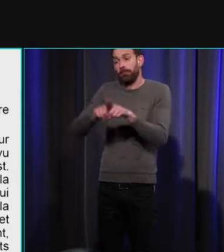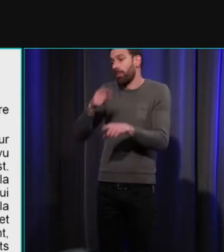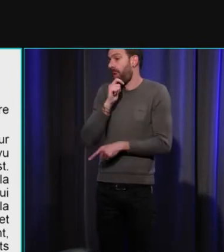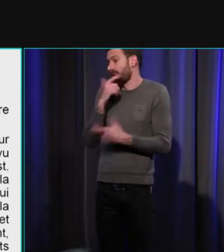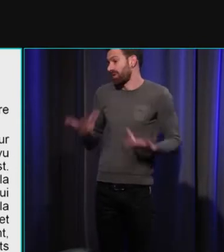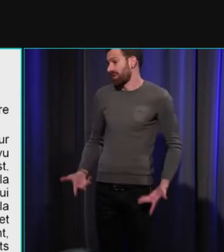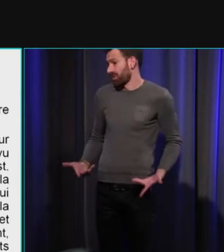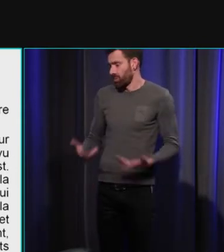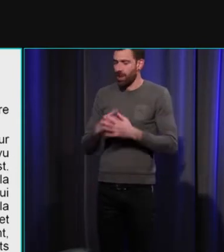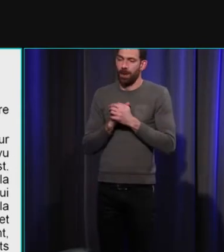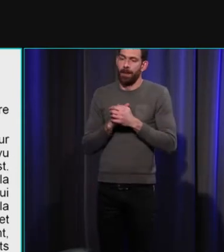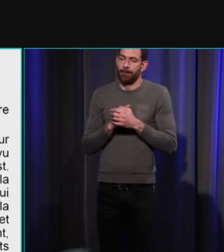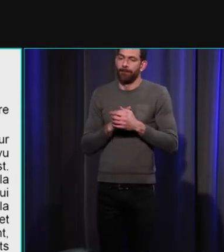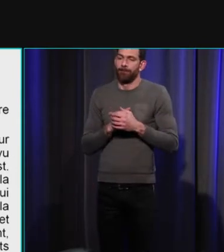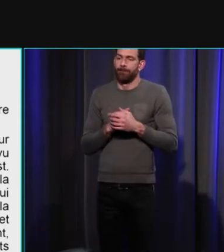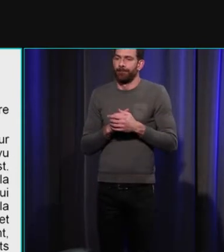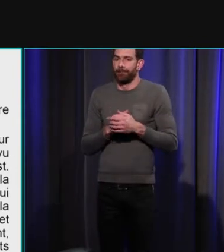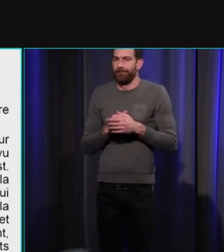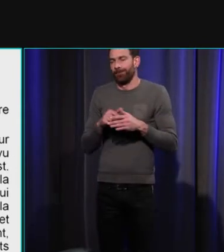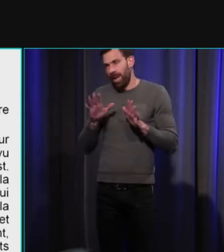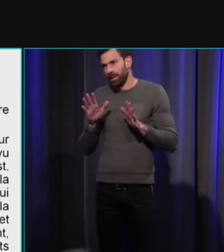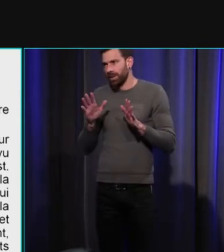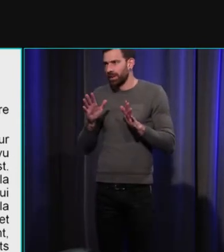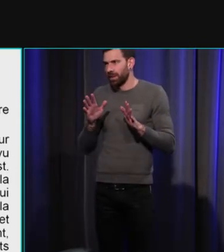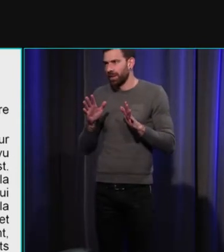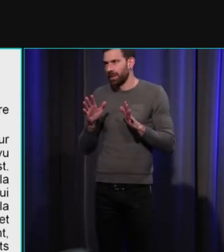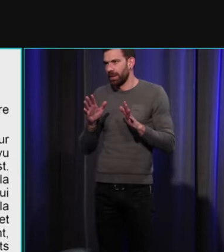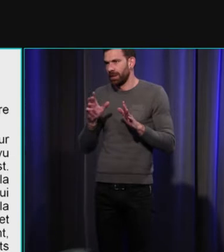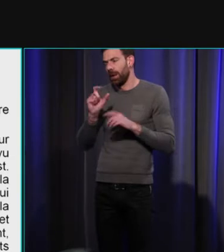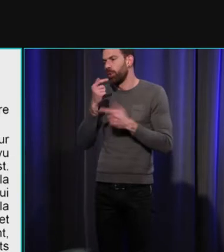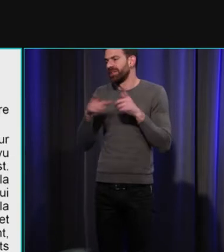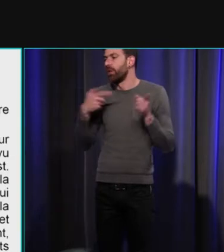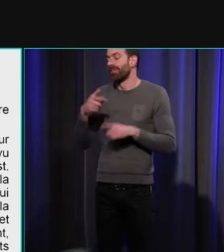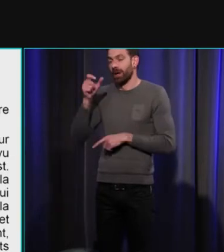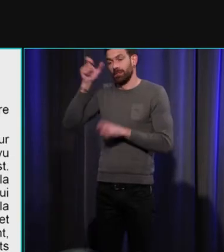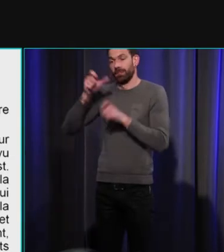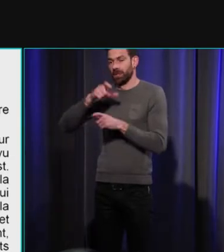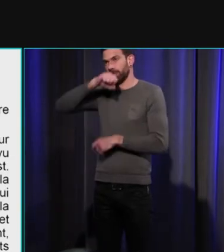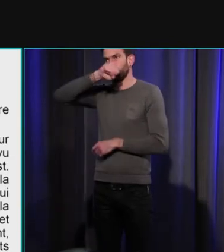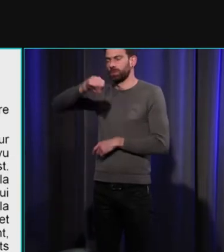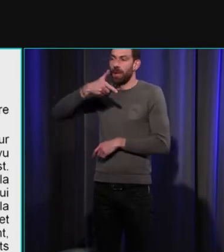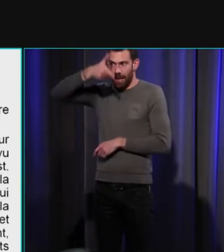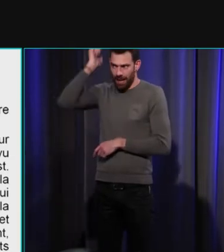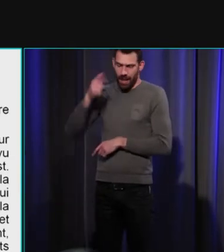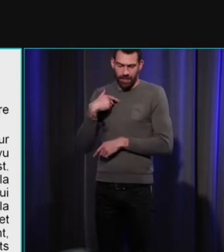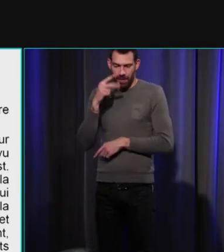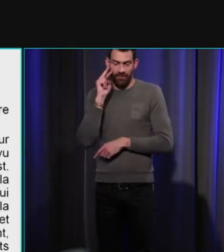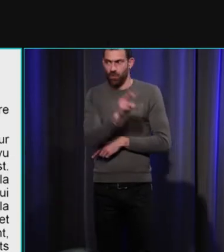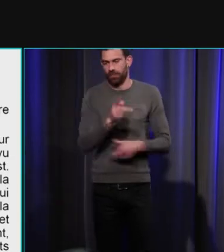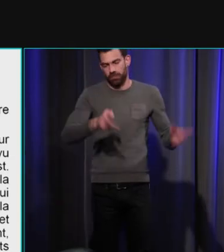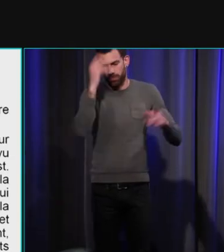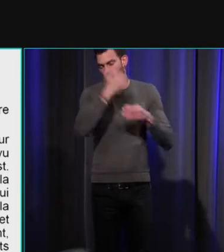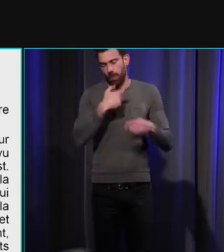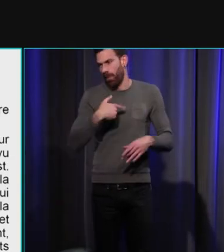nos jours certes mais c'est pas tout à fait la même chose en tout cas pour un médiéviste passionnés de latin et bien vis ma